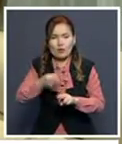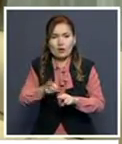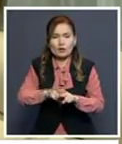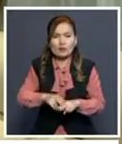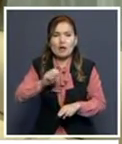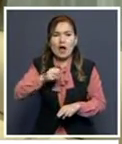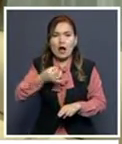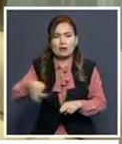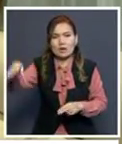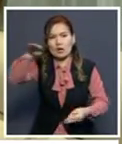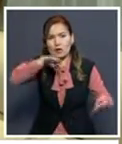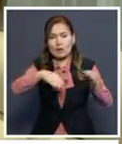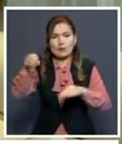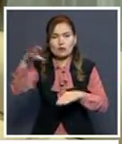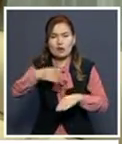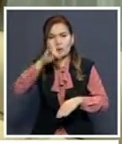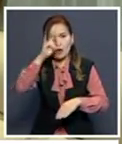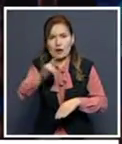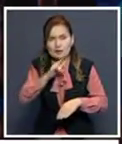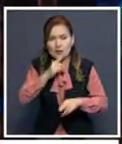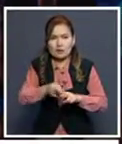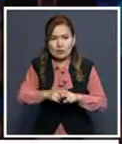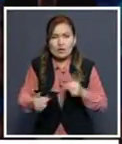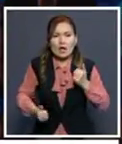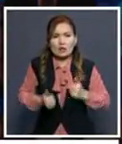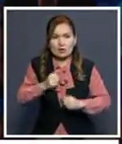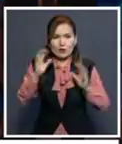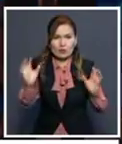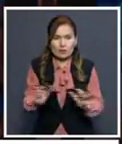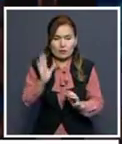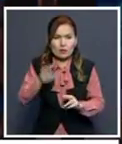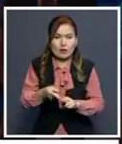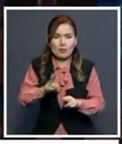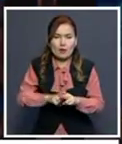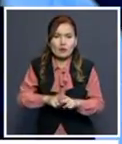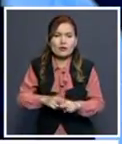Алтайдың шыңдарында жанған рух шырағының бір сұраған. Сұраған Рахметұлы